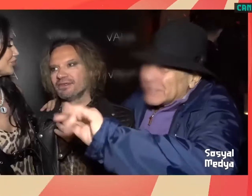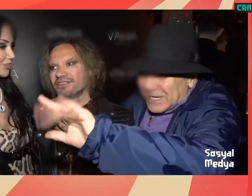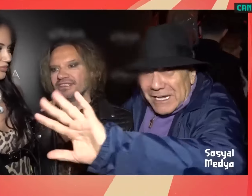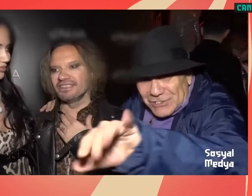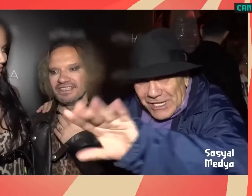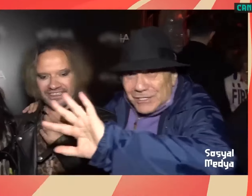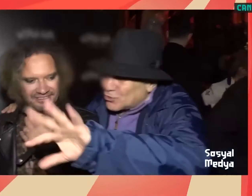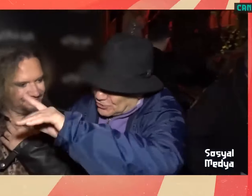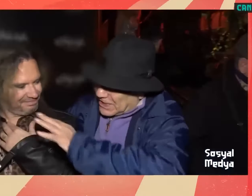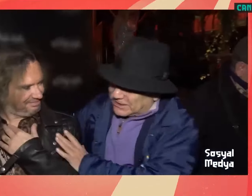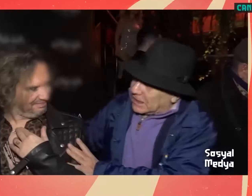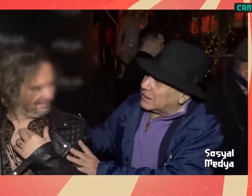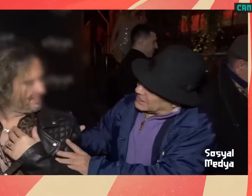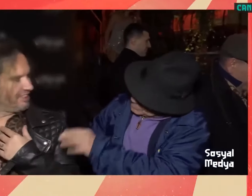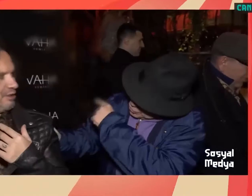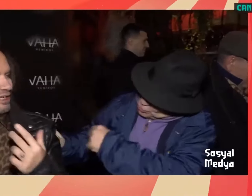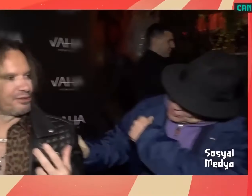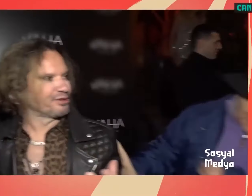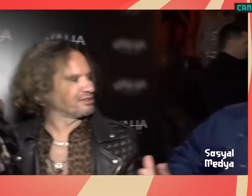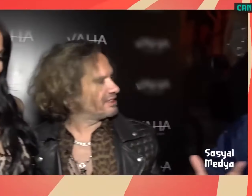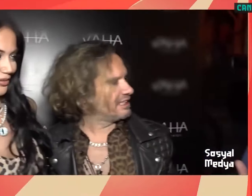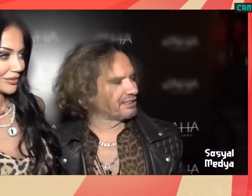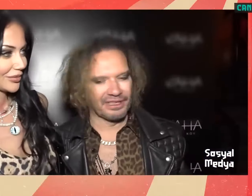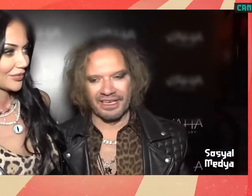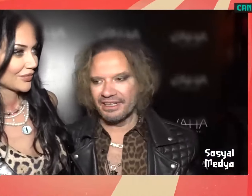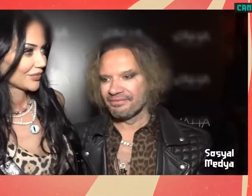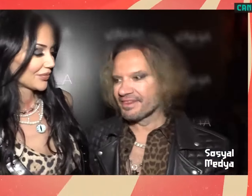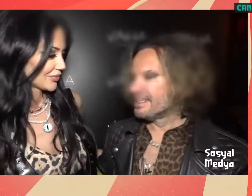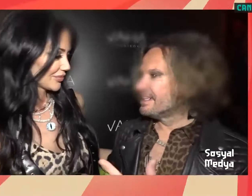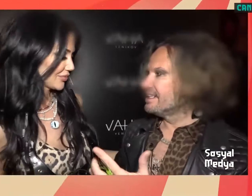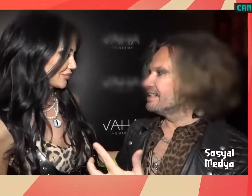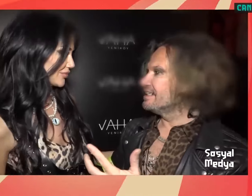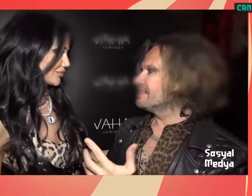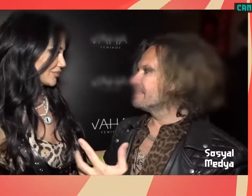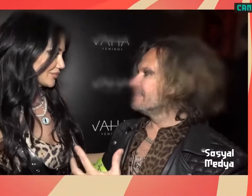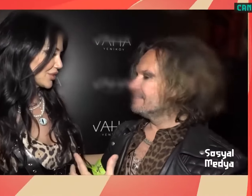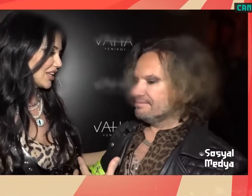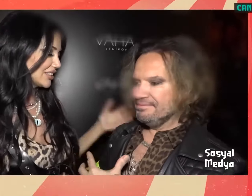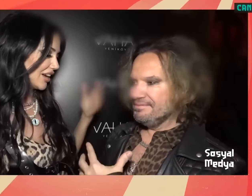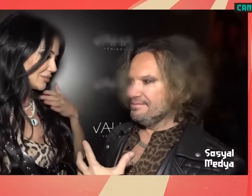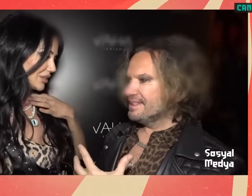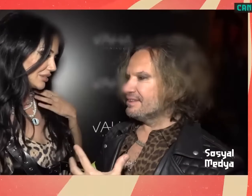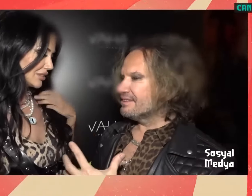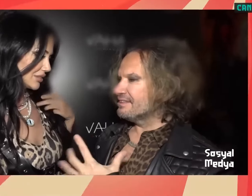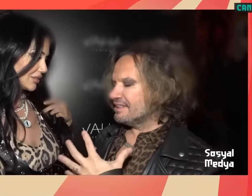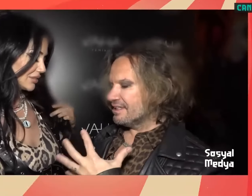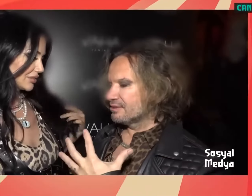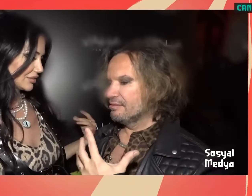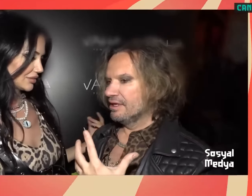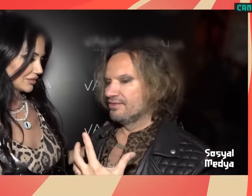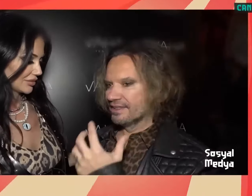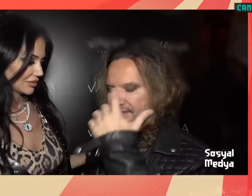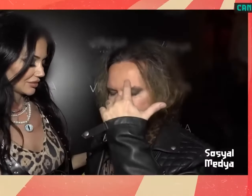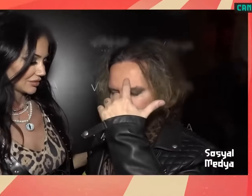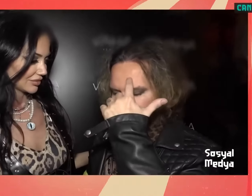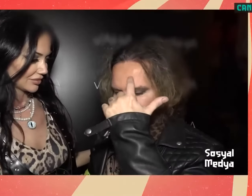bağlıyoruz eğlenceler çok güzel şey olarak görüyor ne derler bana ya güzel anı var mı Evet evet Hay